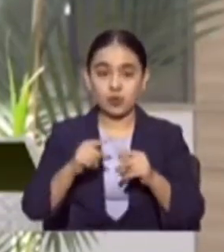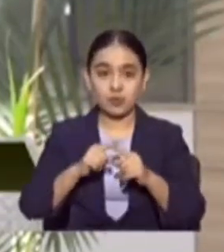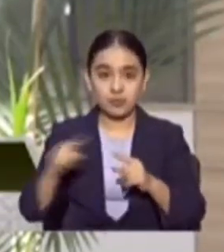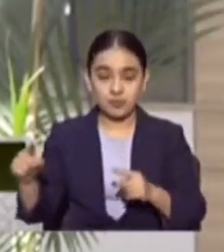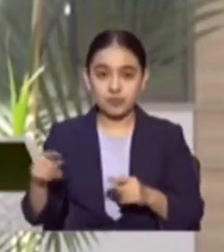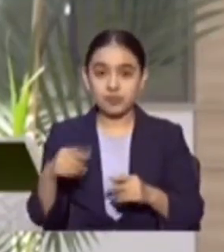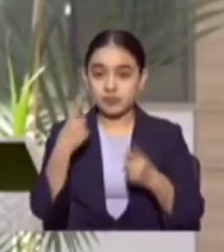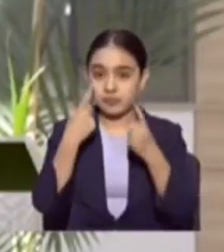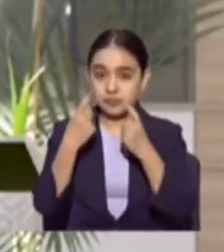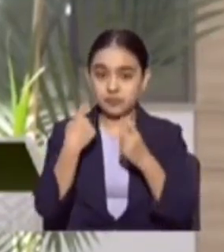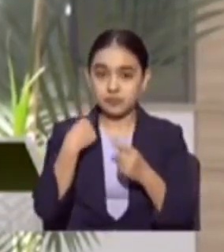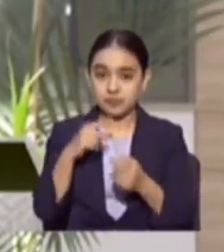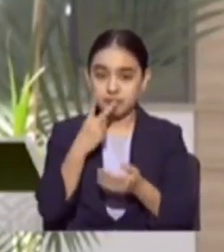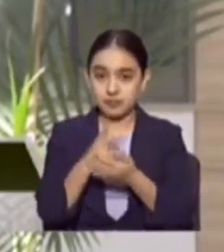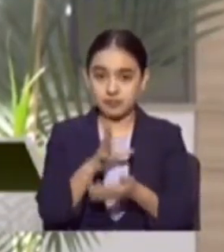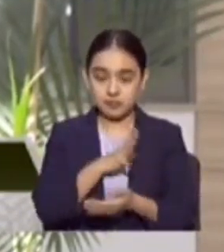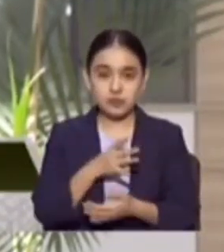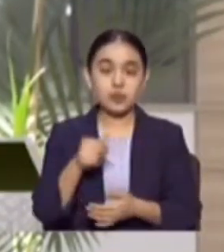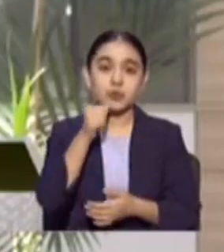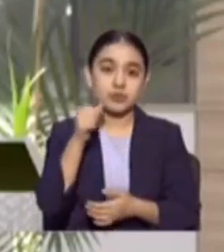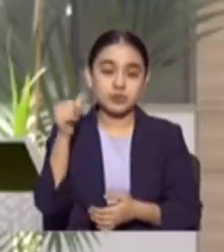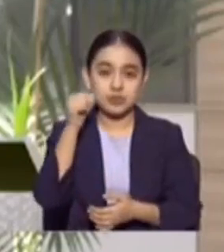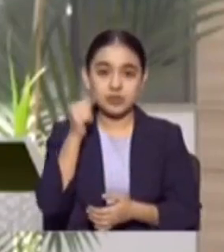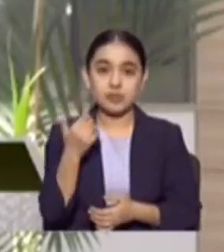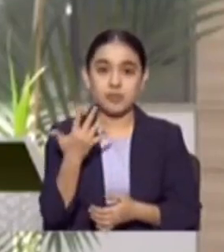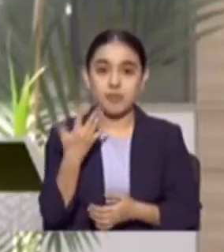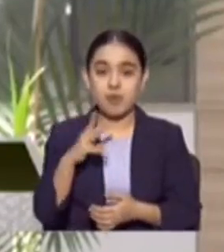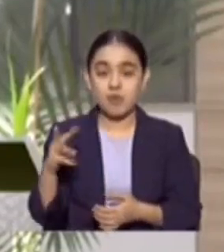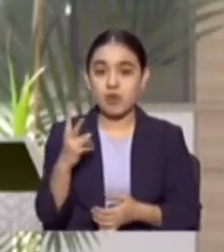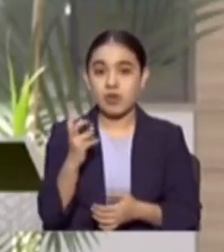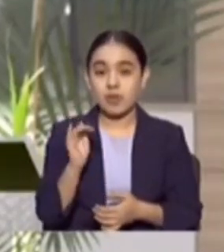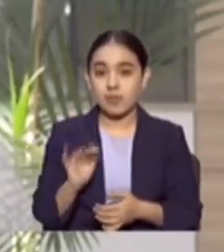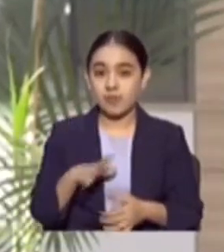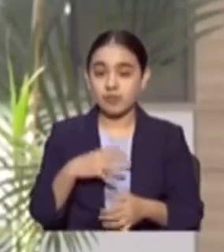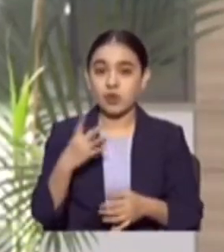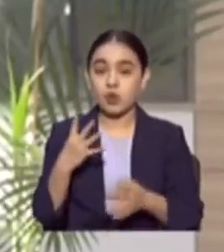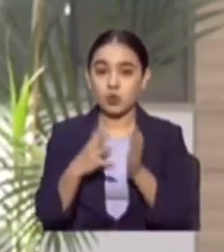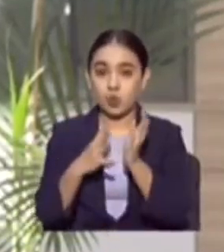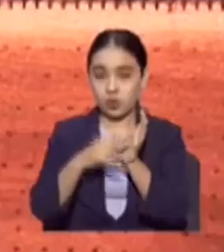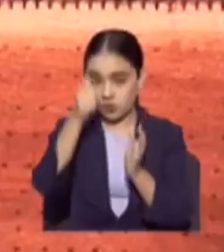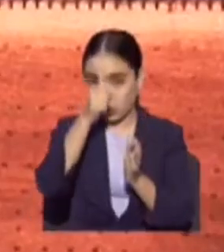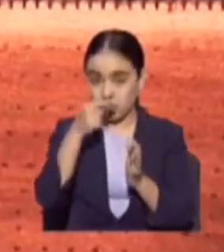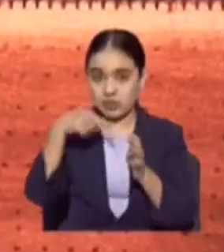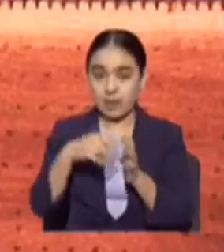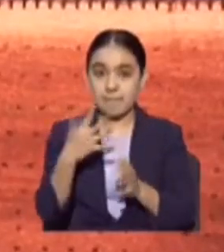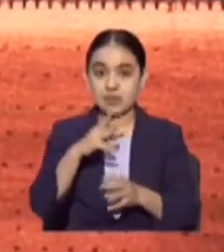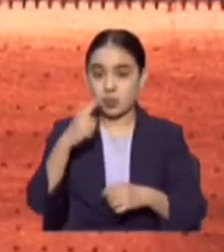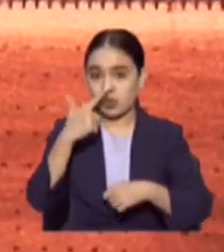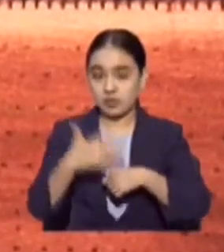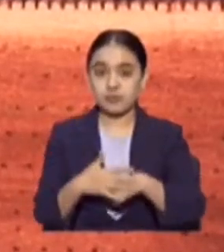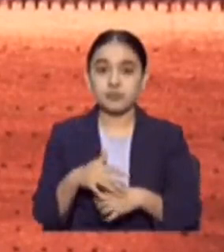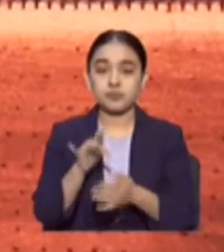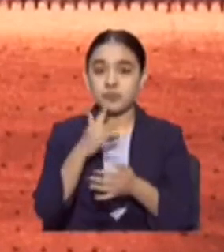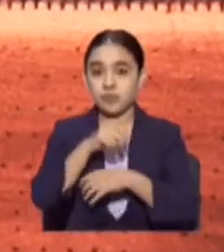mana statistikalarni ham ko'rdik. O'tgan yili 5.2 million bo'lgan bo'lsa, 9 oy ichida allaqachon 5 millionga yaqin